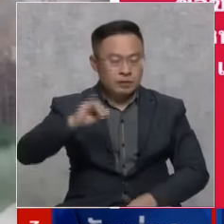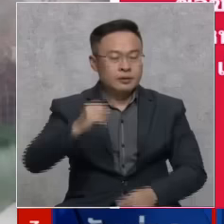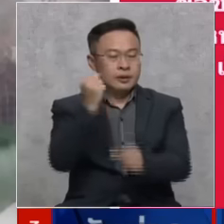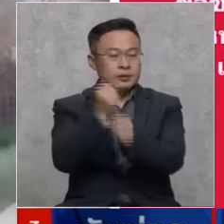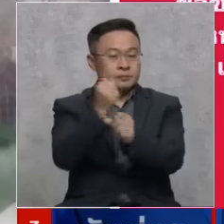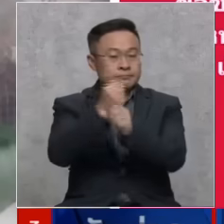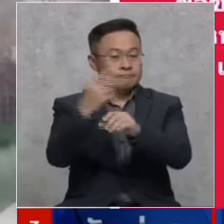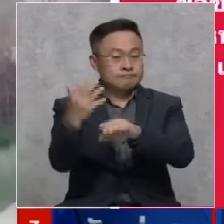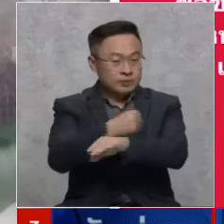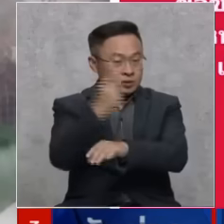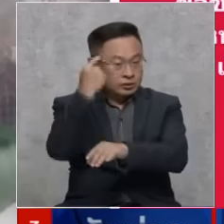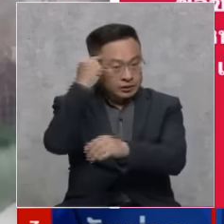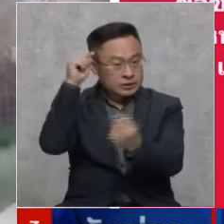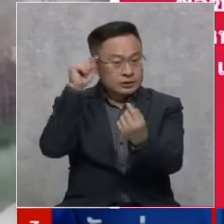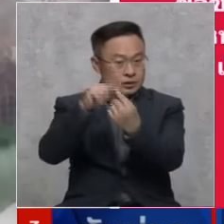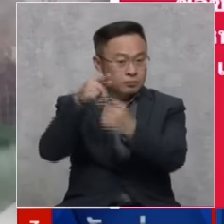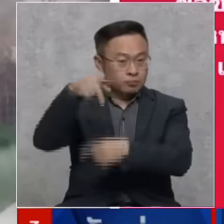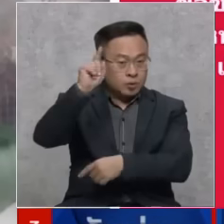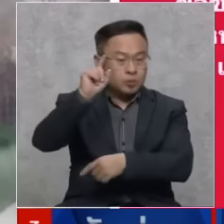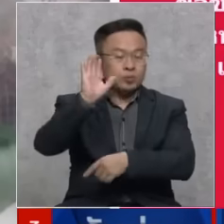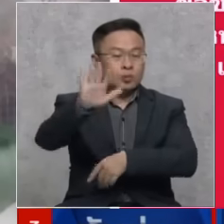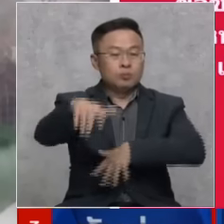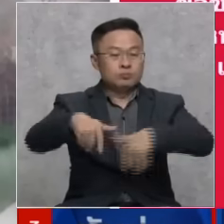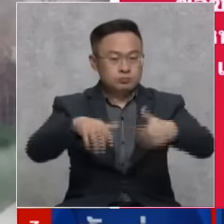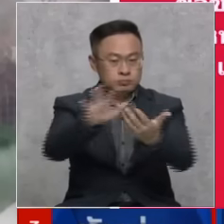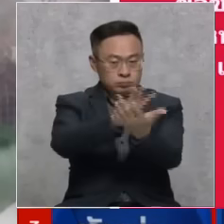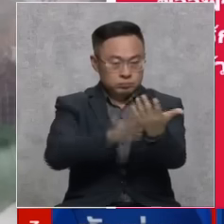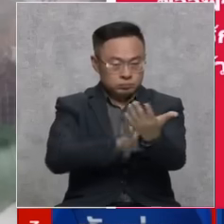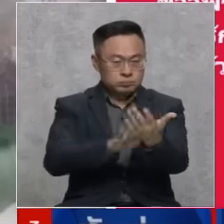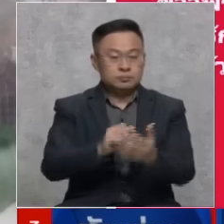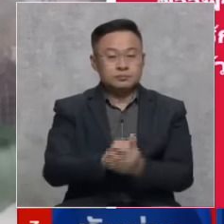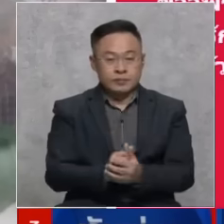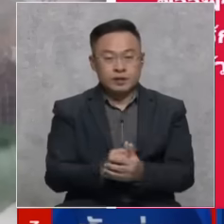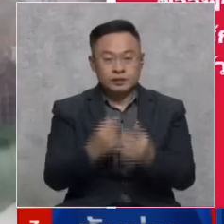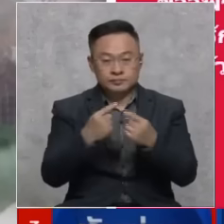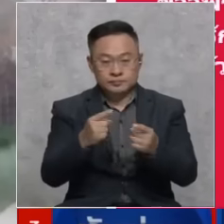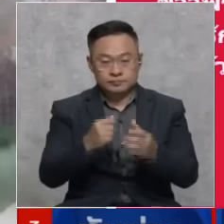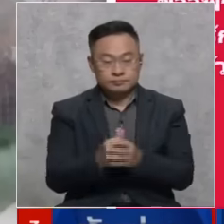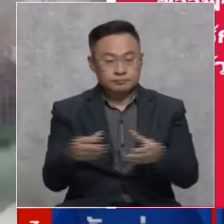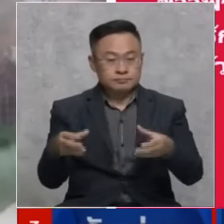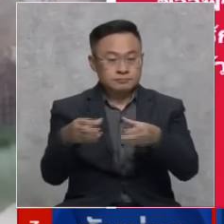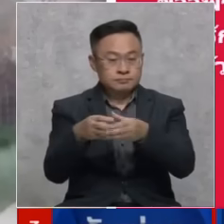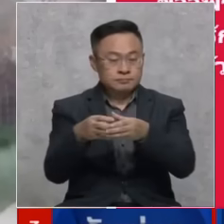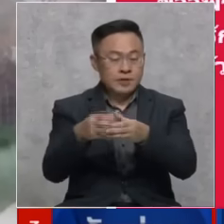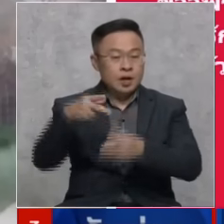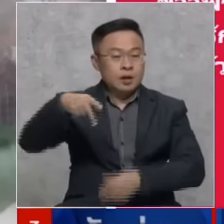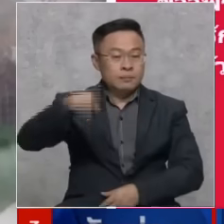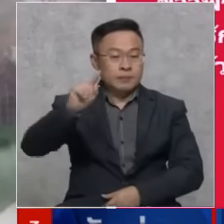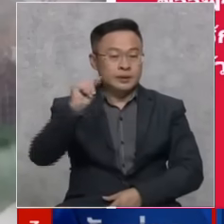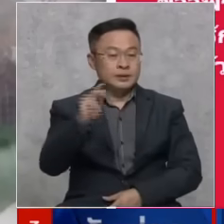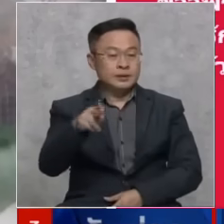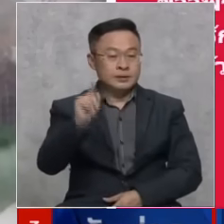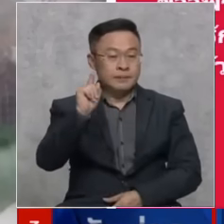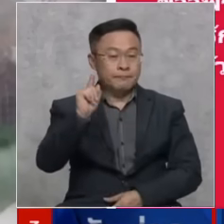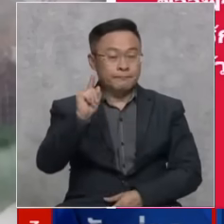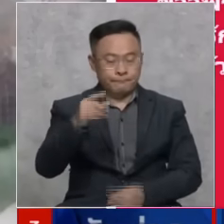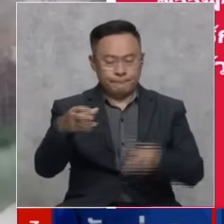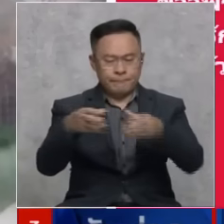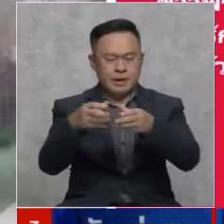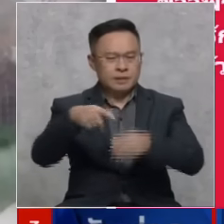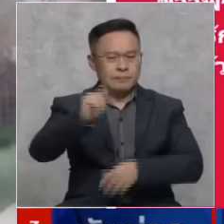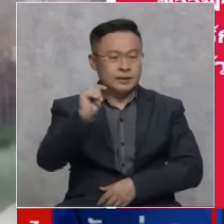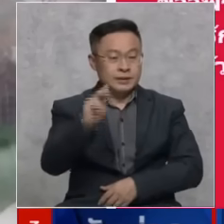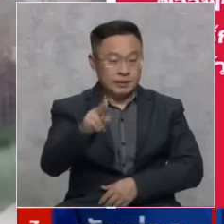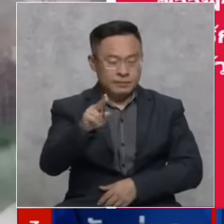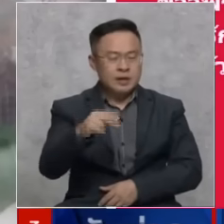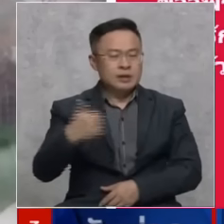ชาชนแต่คุณพร้อมพงษ์คุณผู้ชมโพสต์อีกว่าข่าวพรรคเป็นธรรมปลายทางฝากเลี้ยงหมออ๋องปฏิพัฒน์เพื่อรักษาเก้า